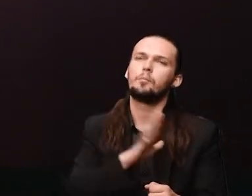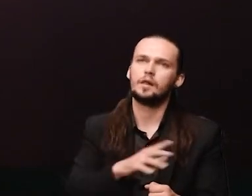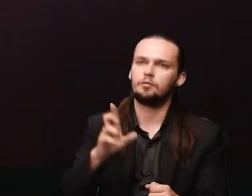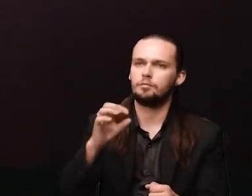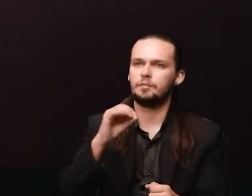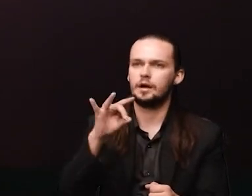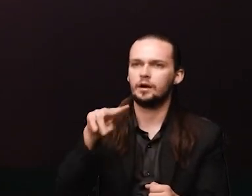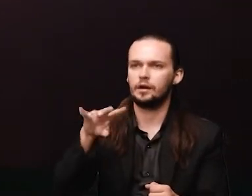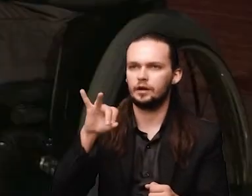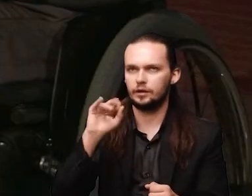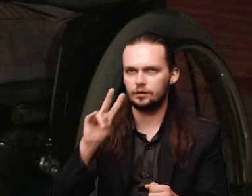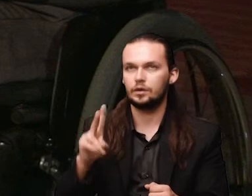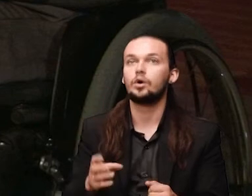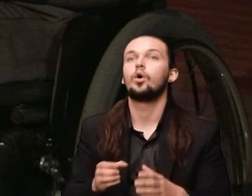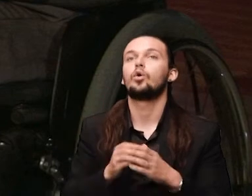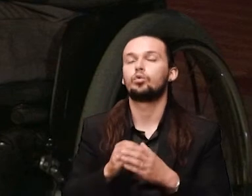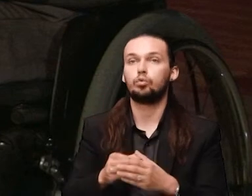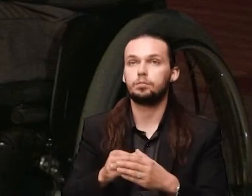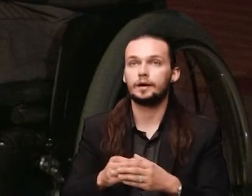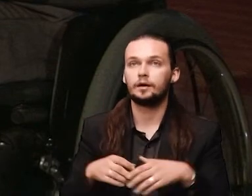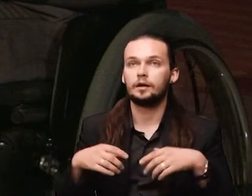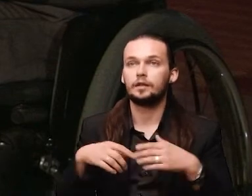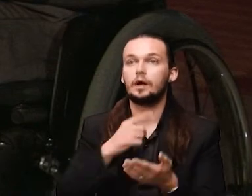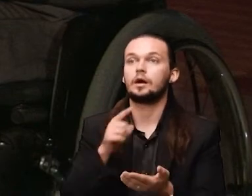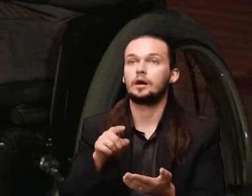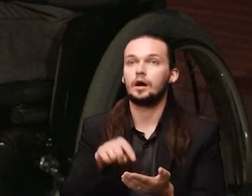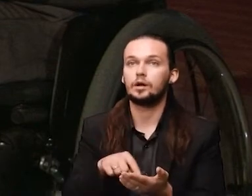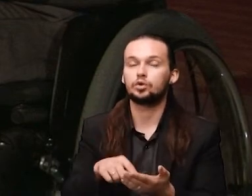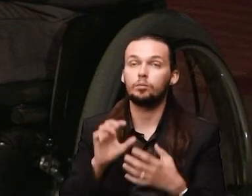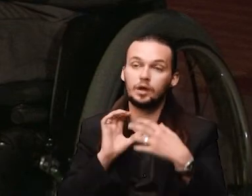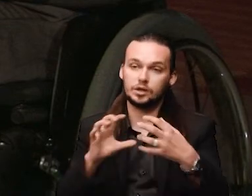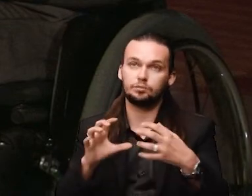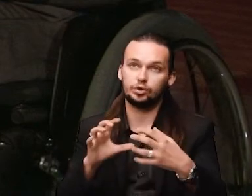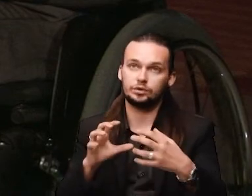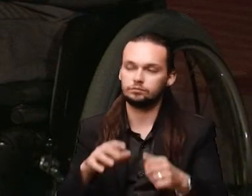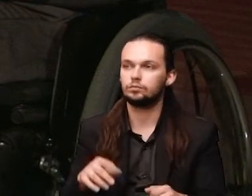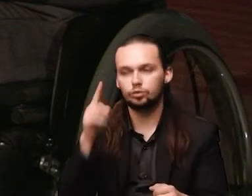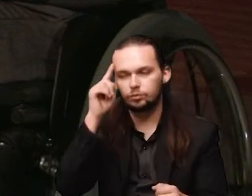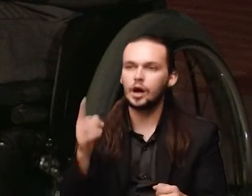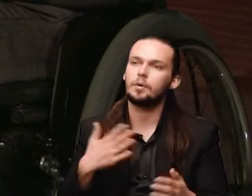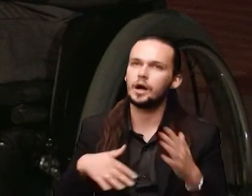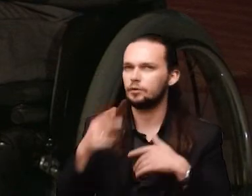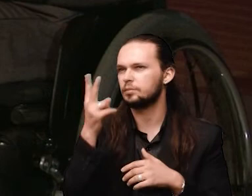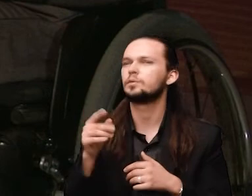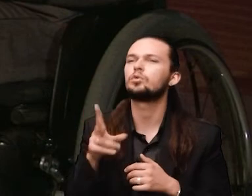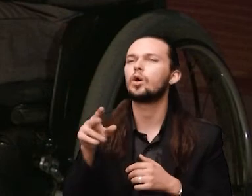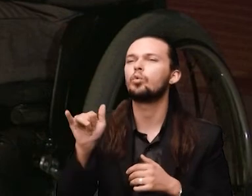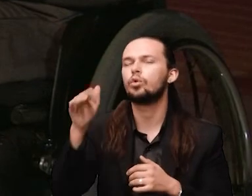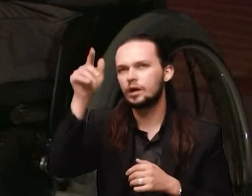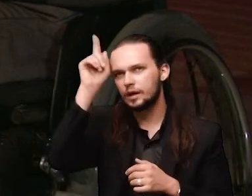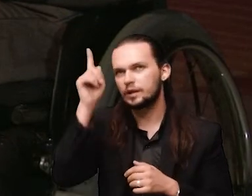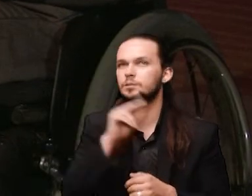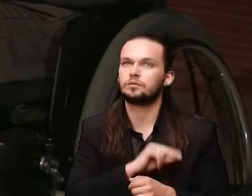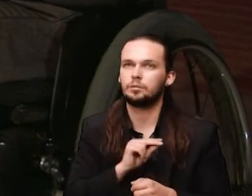Берлине, и мы группой ездили на городском транспорте, я еще так образ говорю, посмотрю, как работает все-таки у немцев